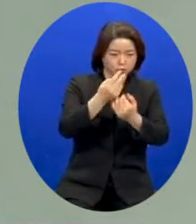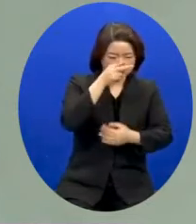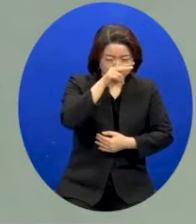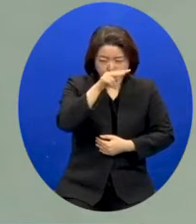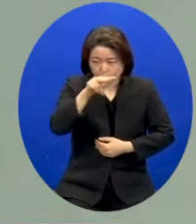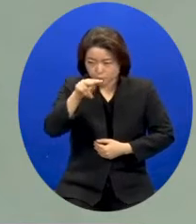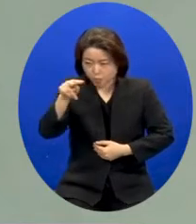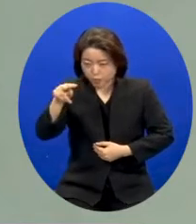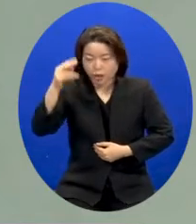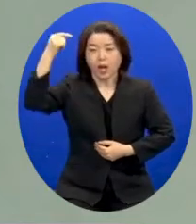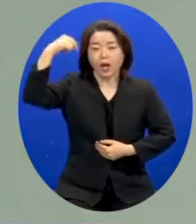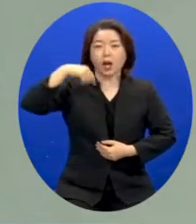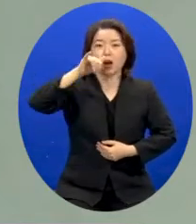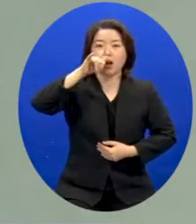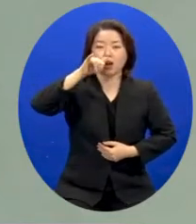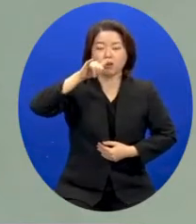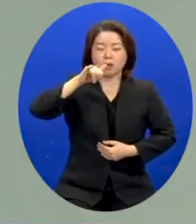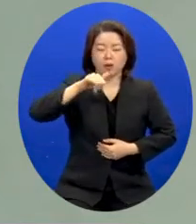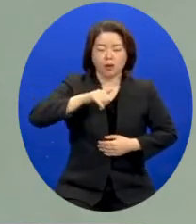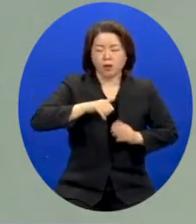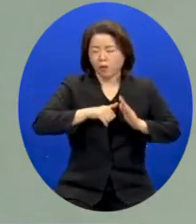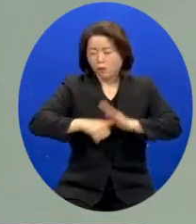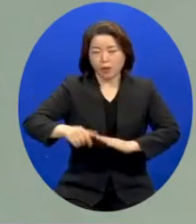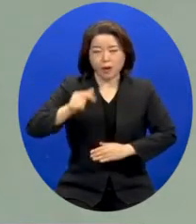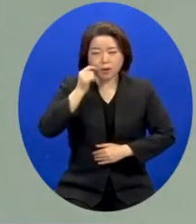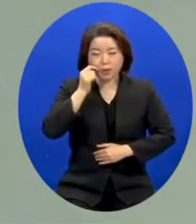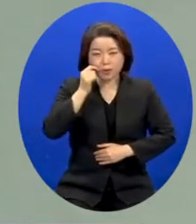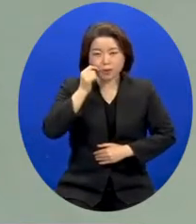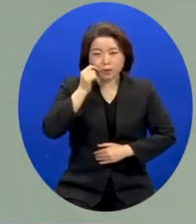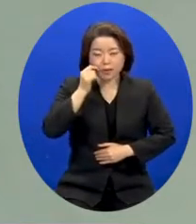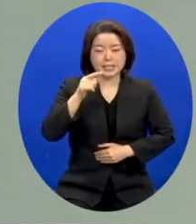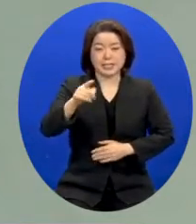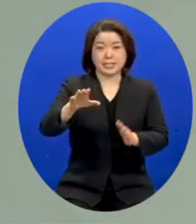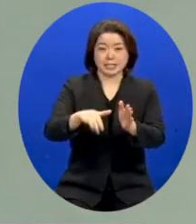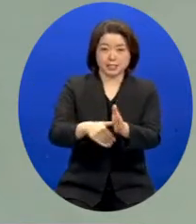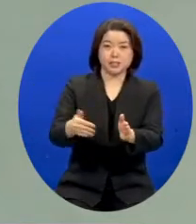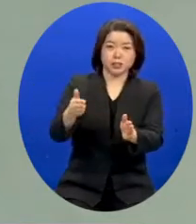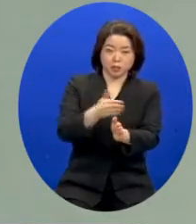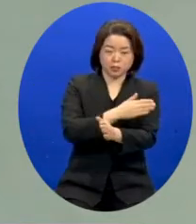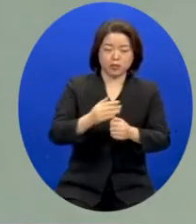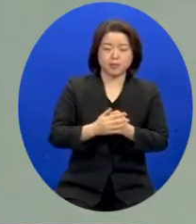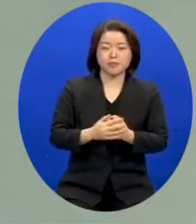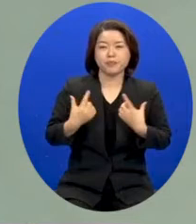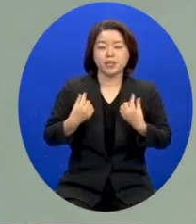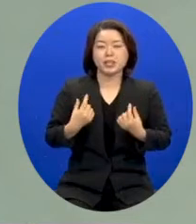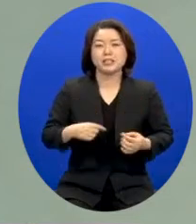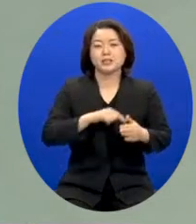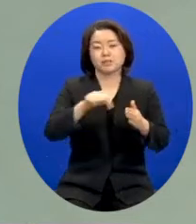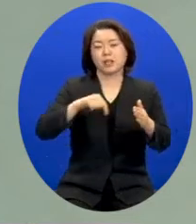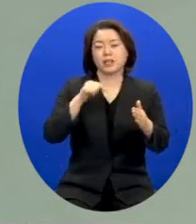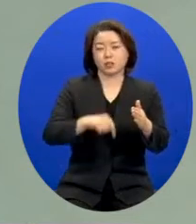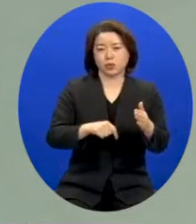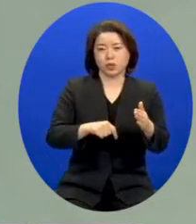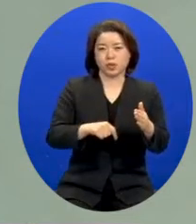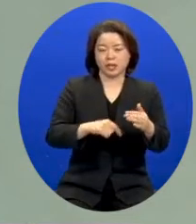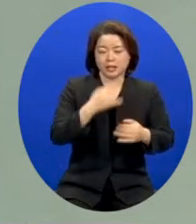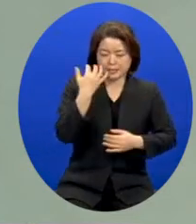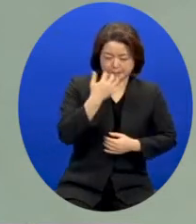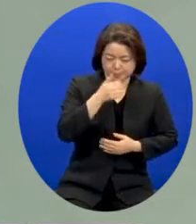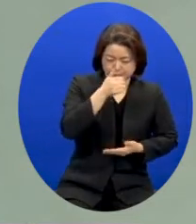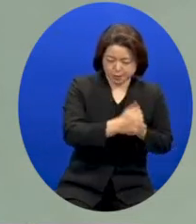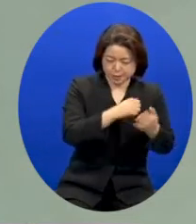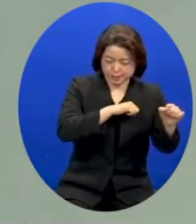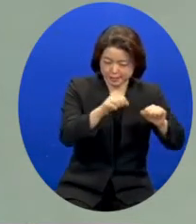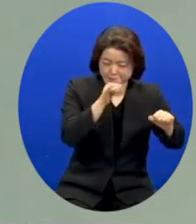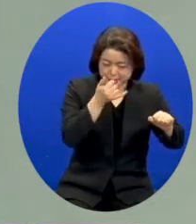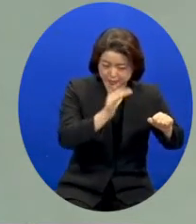것이 느껴지는데 견딜 수가 없더래요. 그리고 그때부터 여전히 자기 속에는 음란한 죄의 역사가 있지만